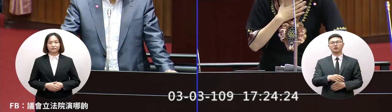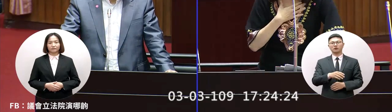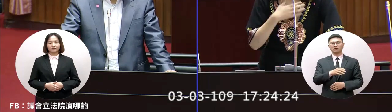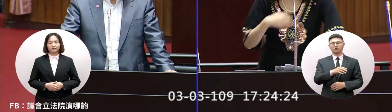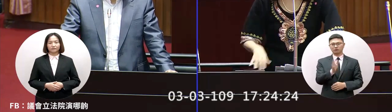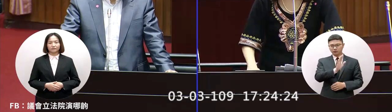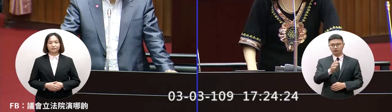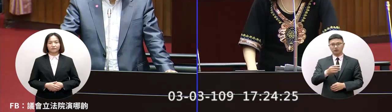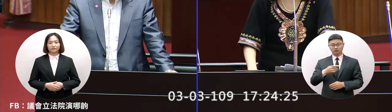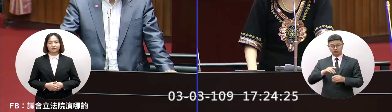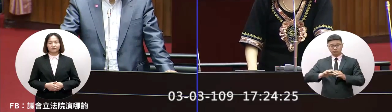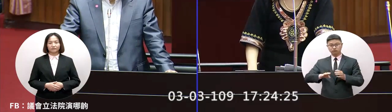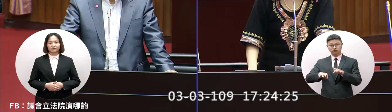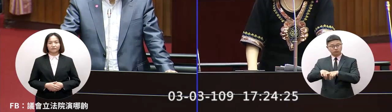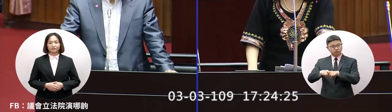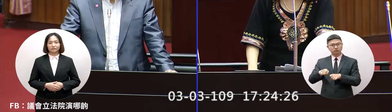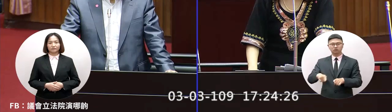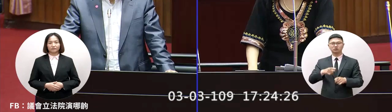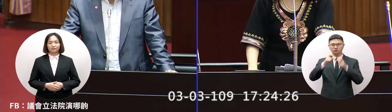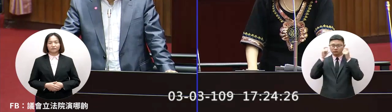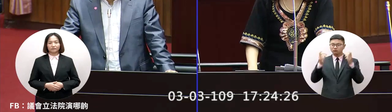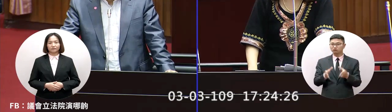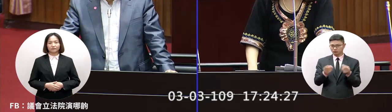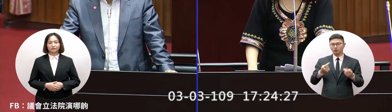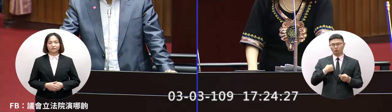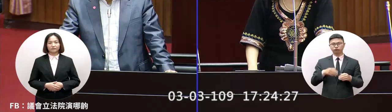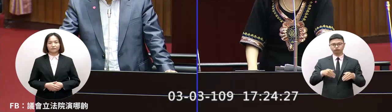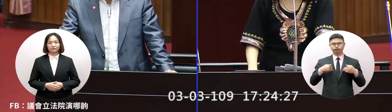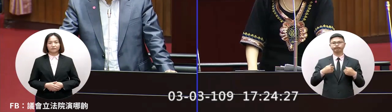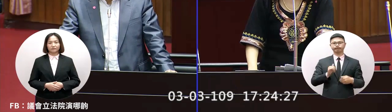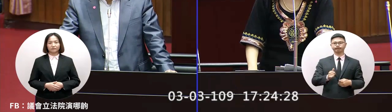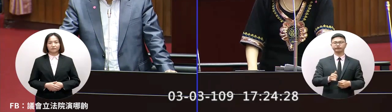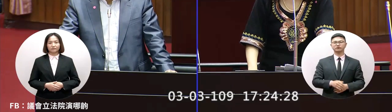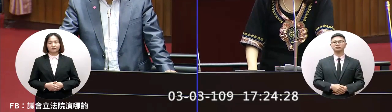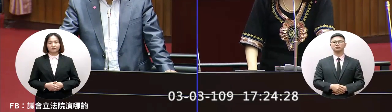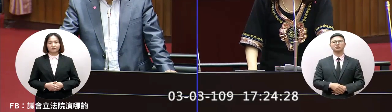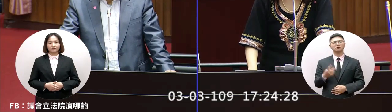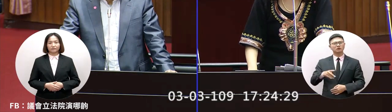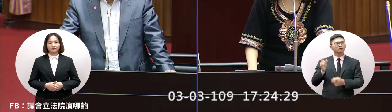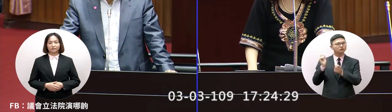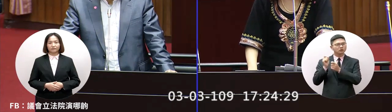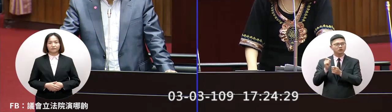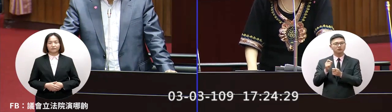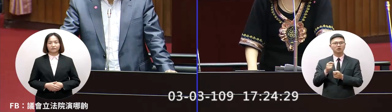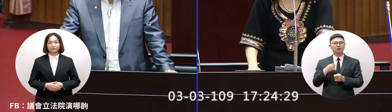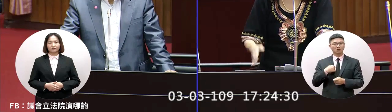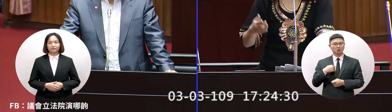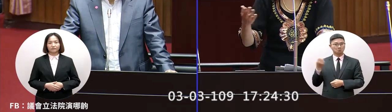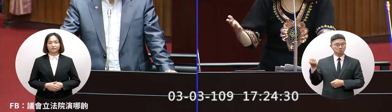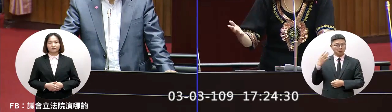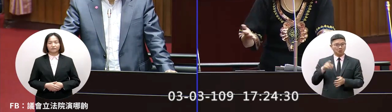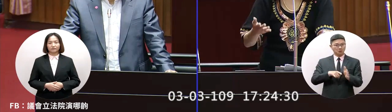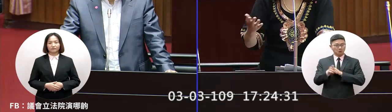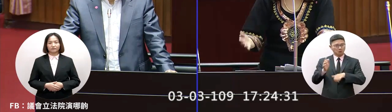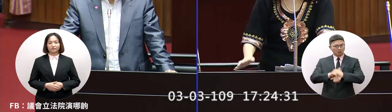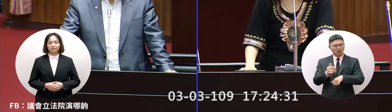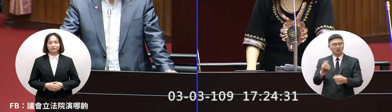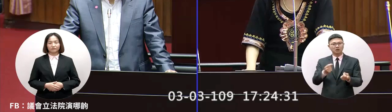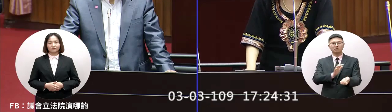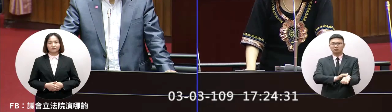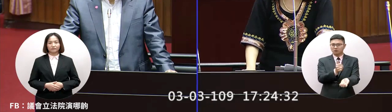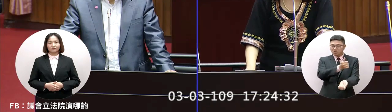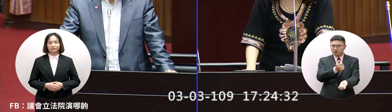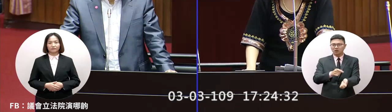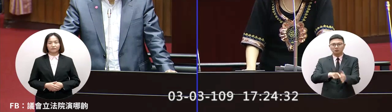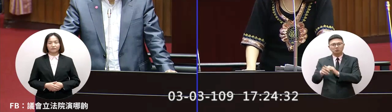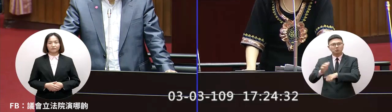是说我都没有戴口罩。但是呢，我最近呢，只要遇到专家哦，就是医生啦、相关专